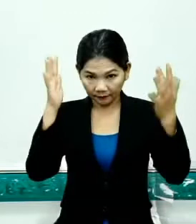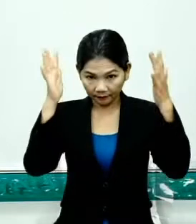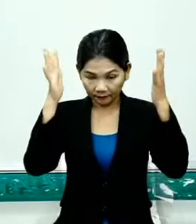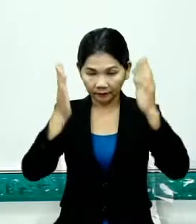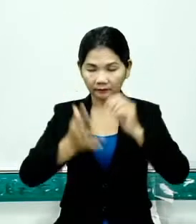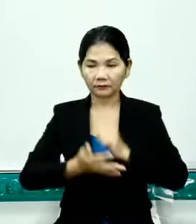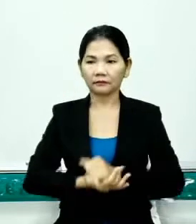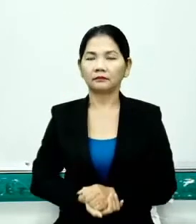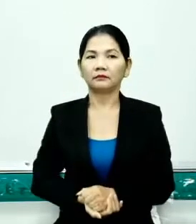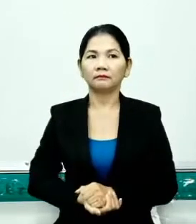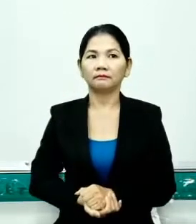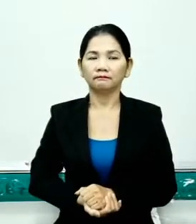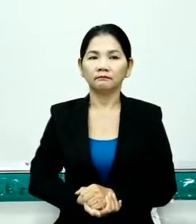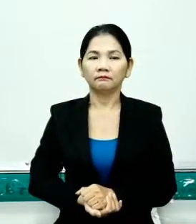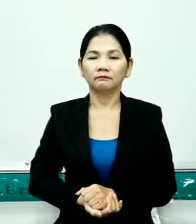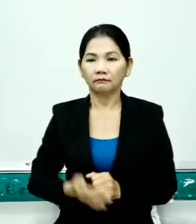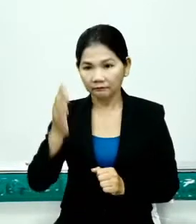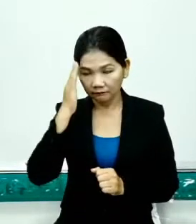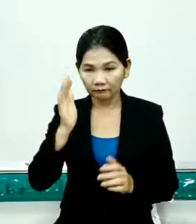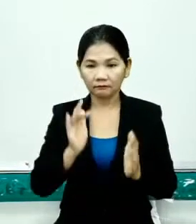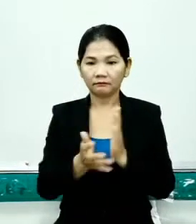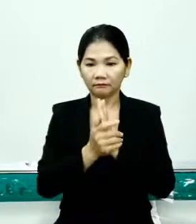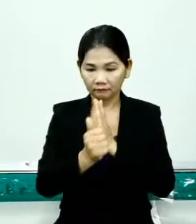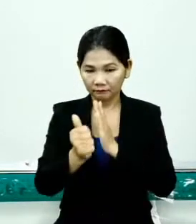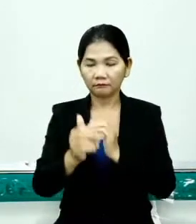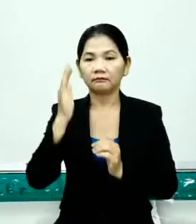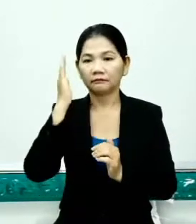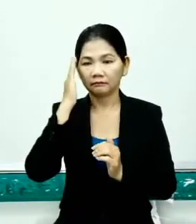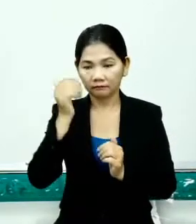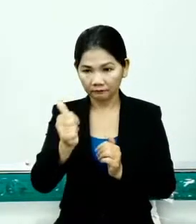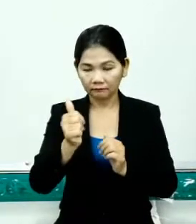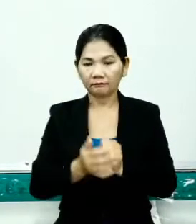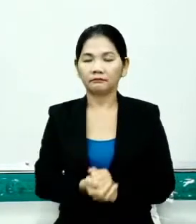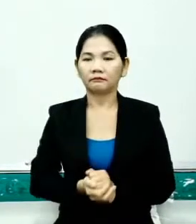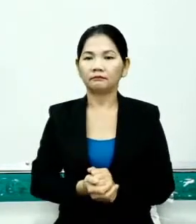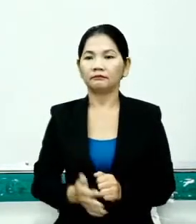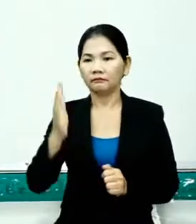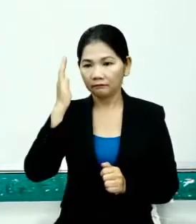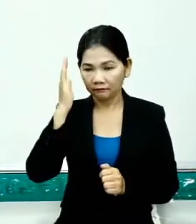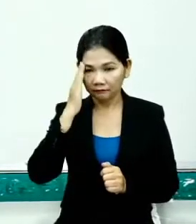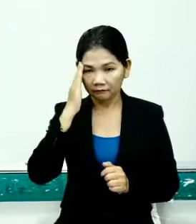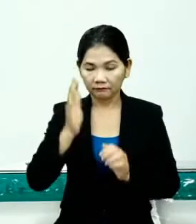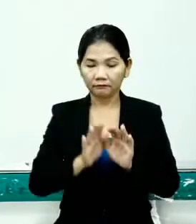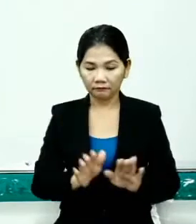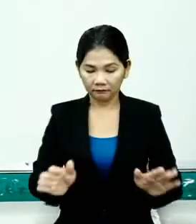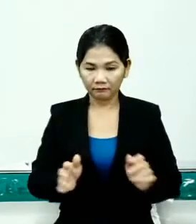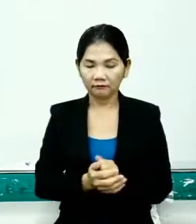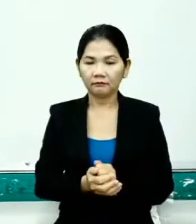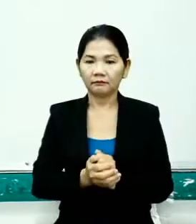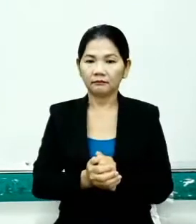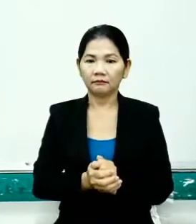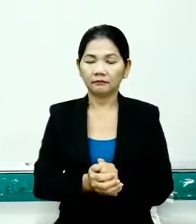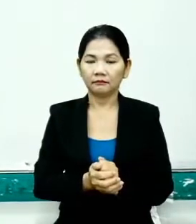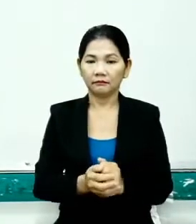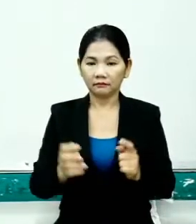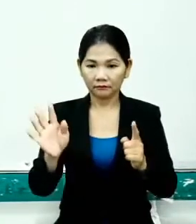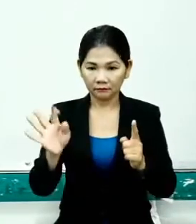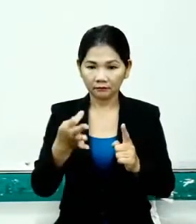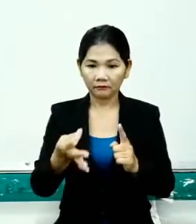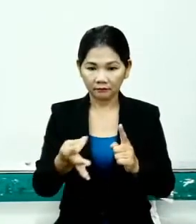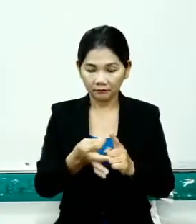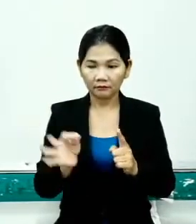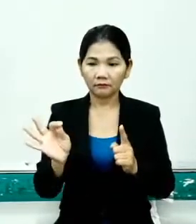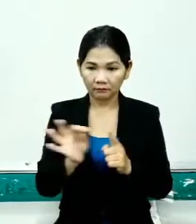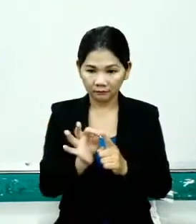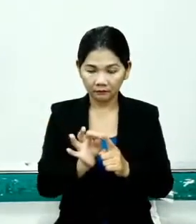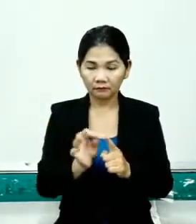nì á. Chà con chăm bầm nâng rồi bỏ dưỡng mang chất bà lọ. Chân nè cừu chư chết hả. Con bà có chì rớt. Về vai chân nạ sáp chú nè